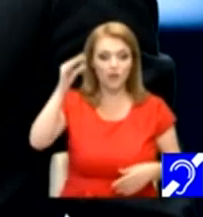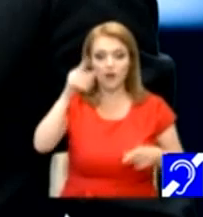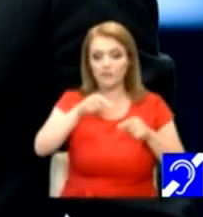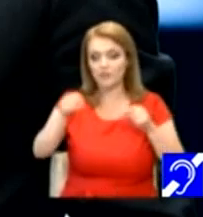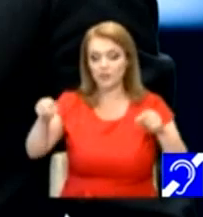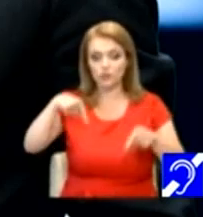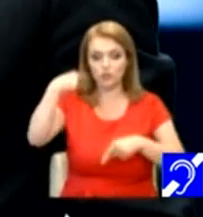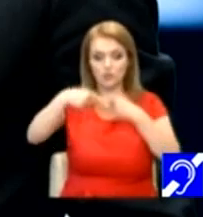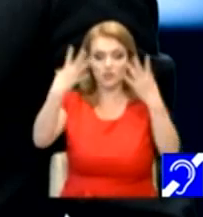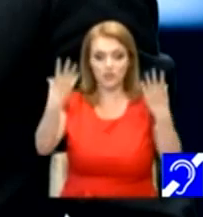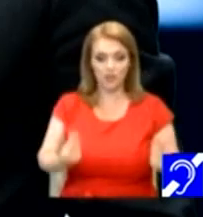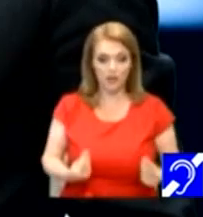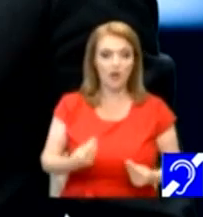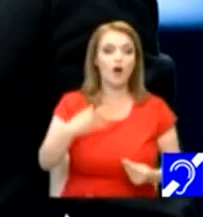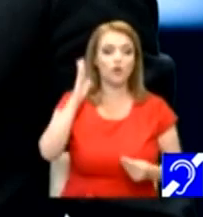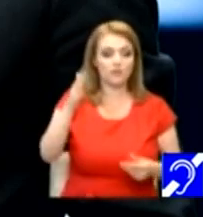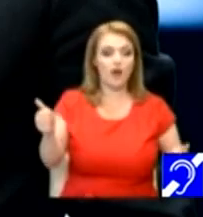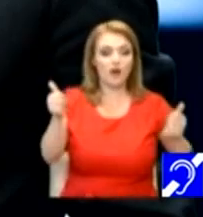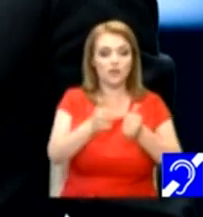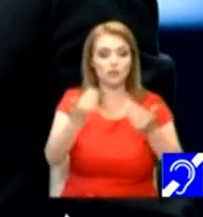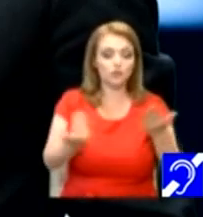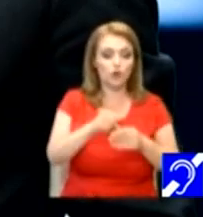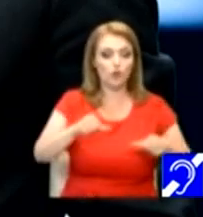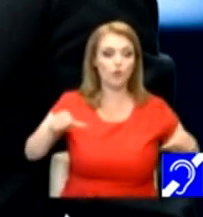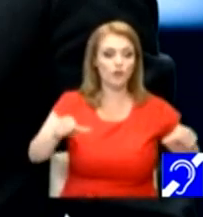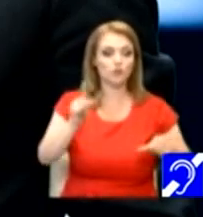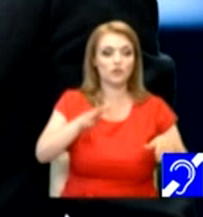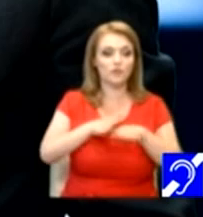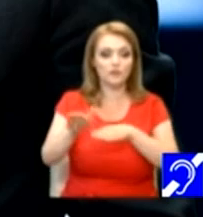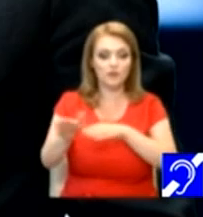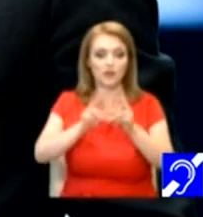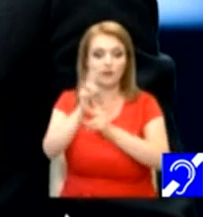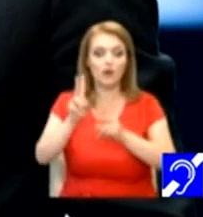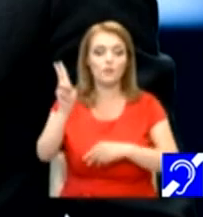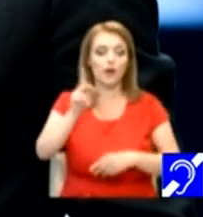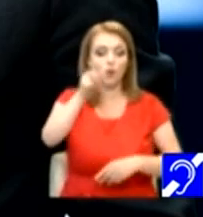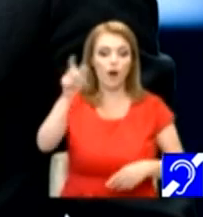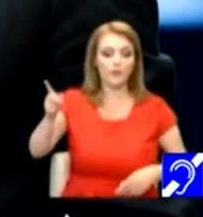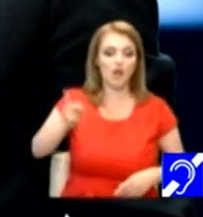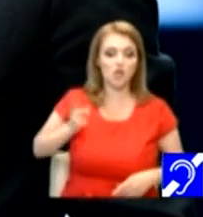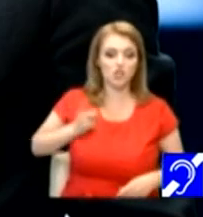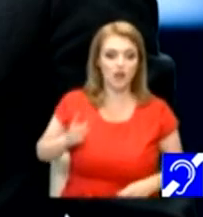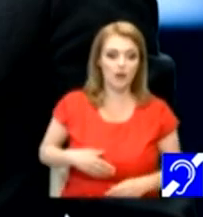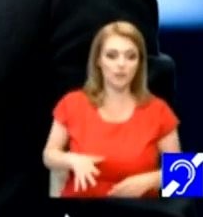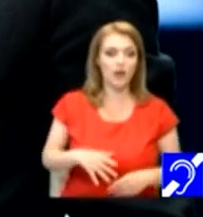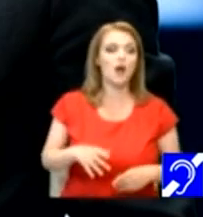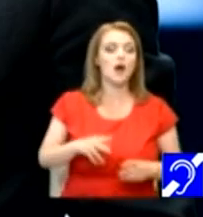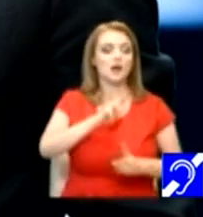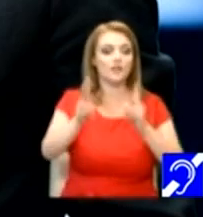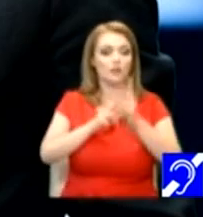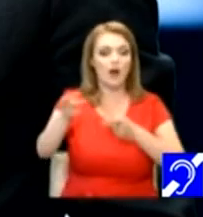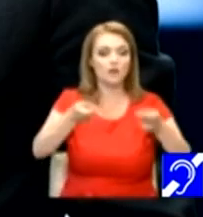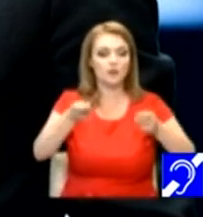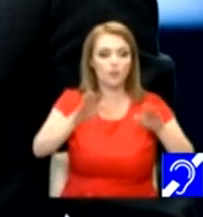perioada următoare. Vom fi alături de noul guvern pentru implementarea reformelor pe care oamenii le așteaptă, reformarea administrației